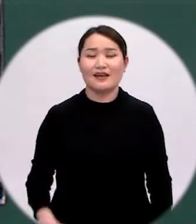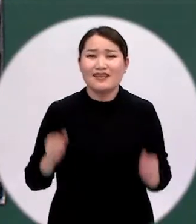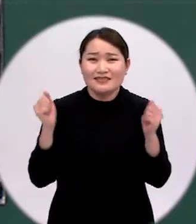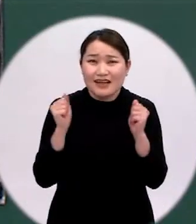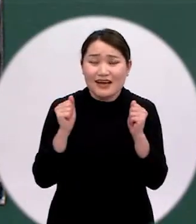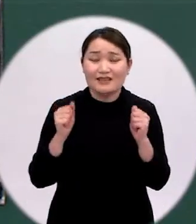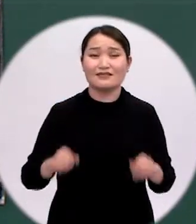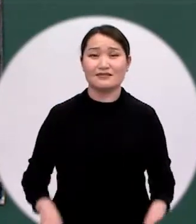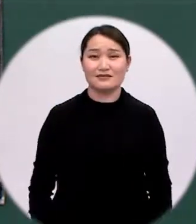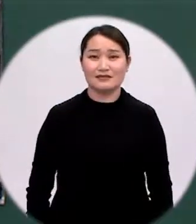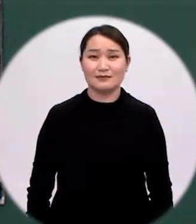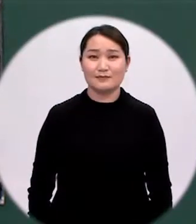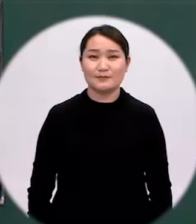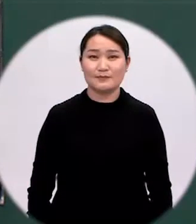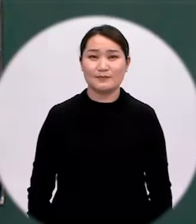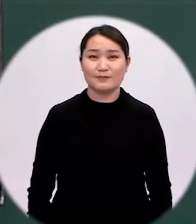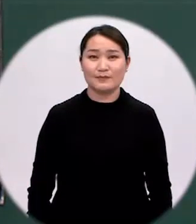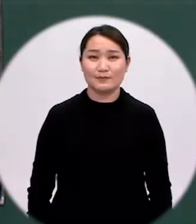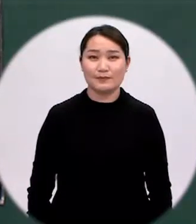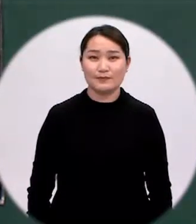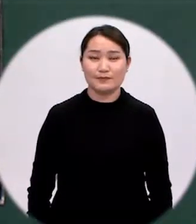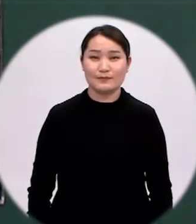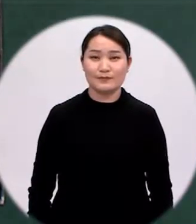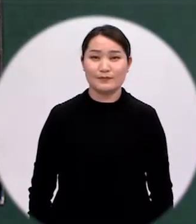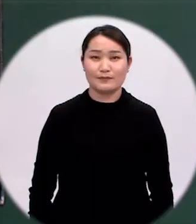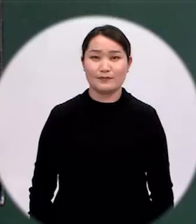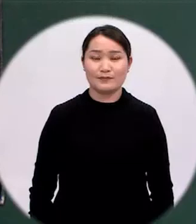тэгвэл даарна тийм ээ. За тэгвэл